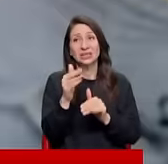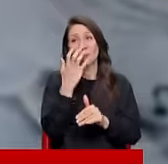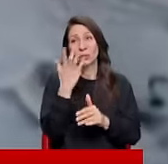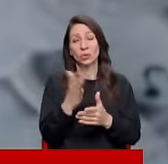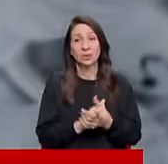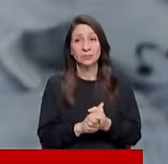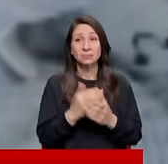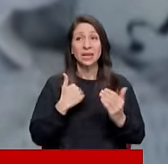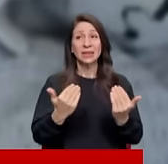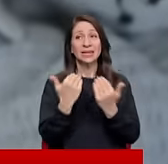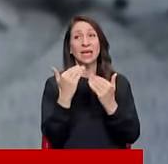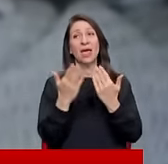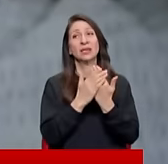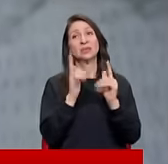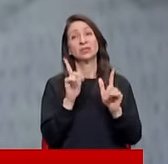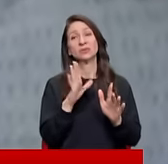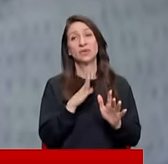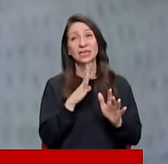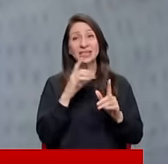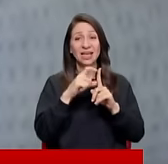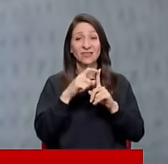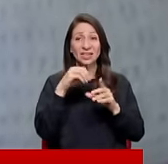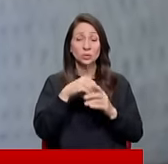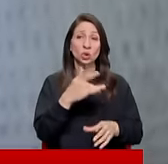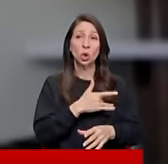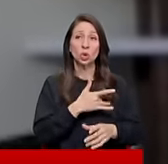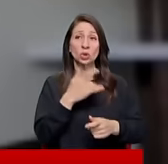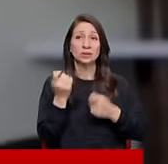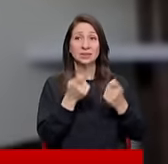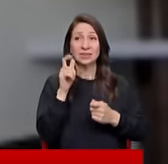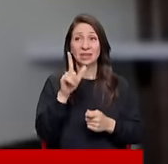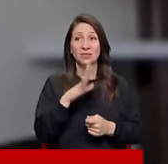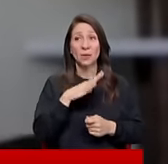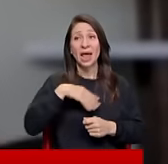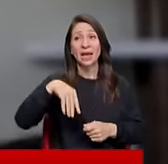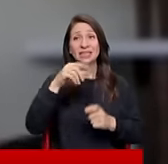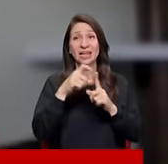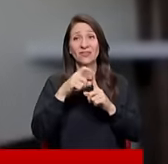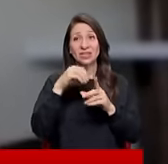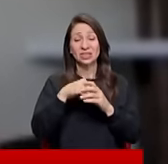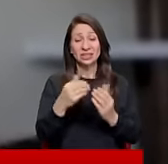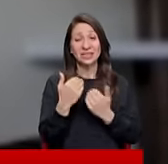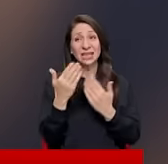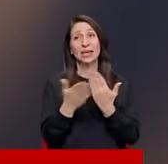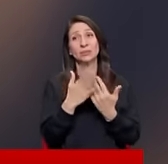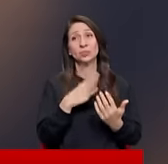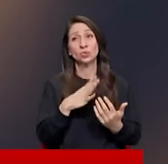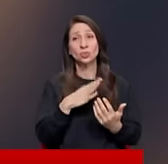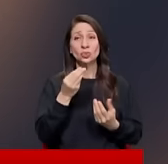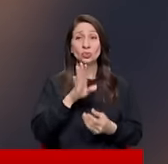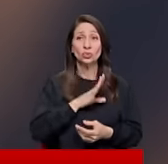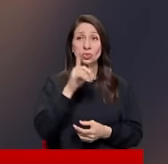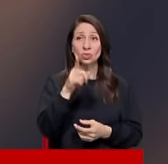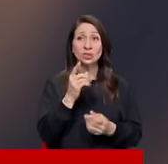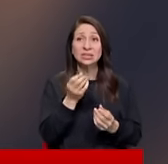bekliyorlar. Bizim desteğe, yardıma ihtiyacımız var. Defne için gönüllülere ihtiyacımız var. Ben de herkesten Defne için destek, yardım istiyorum. Çocuğumuz